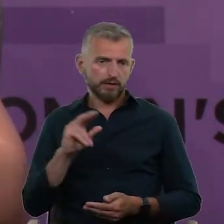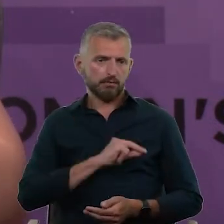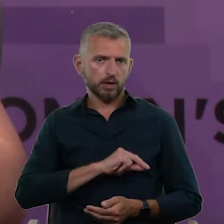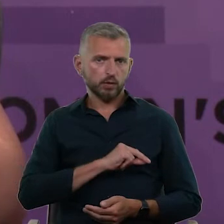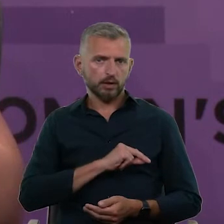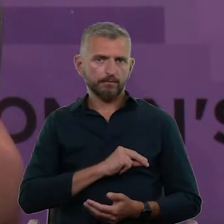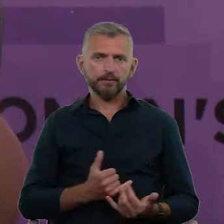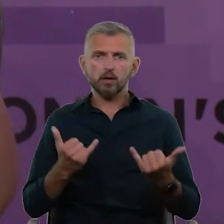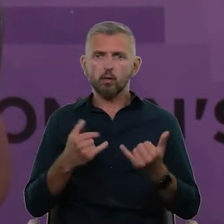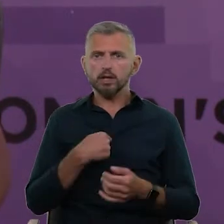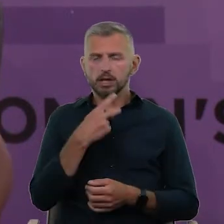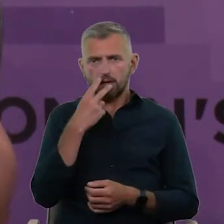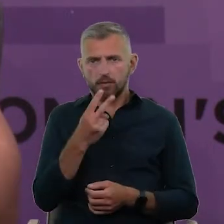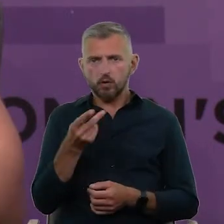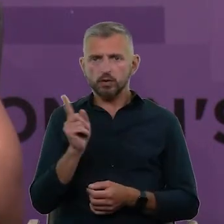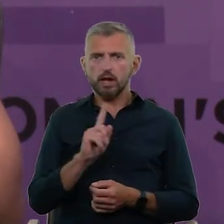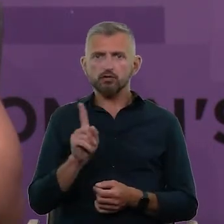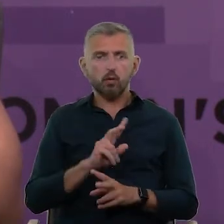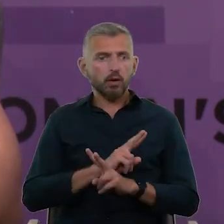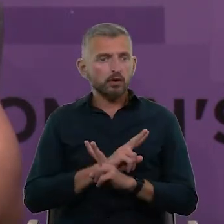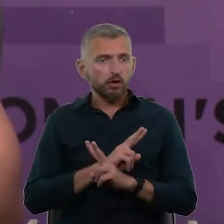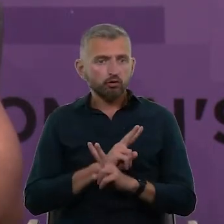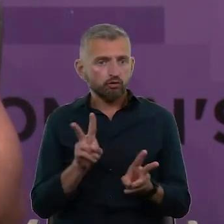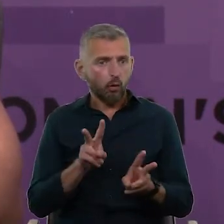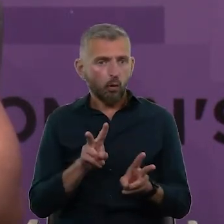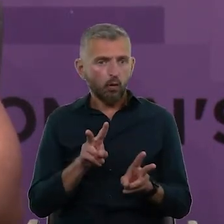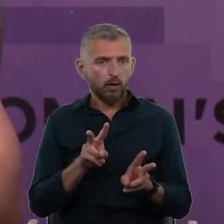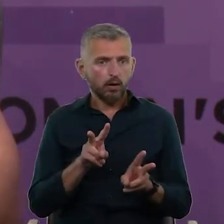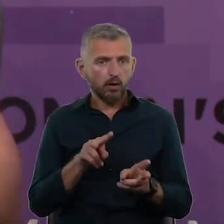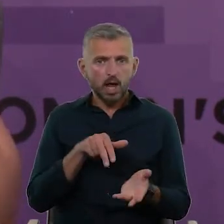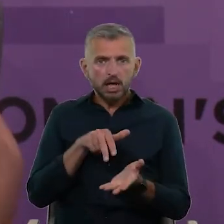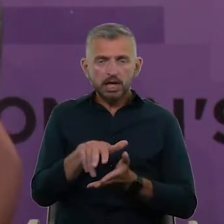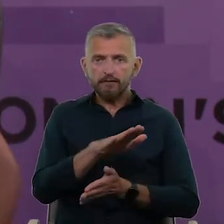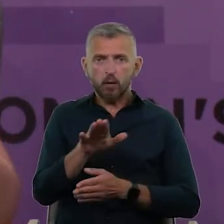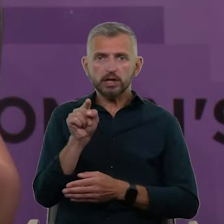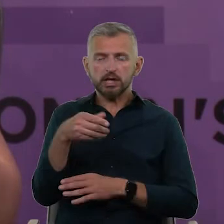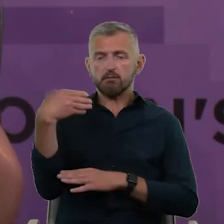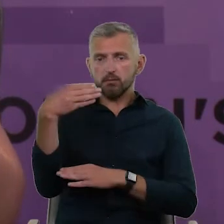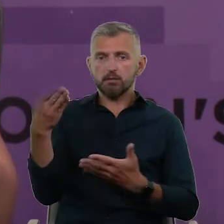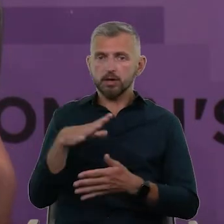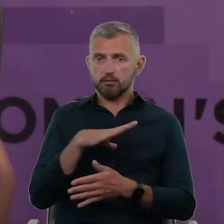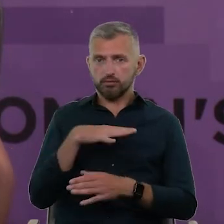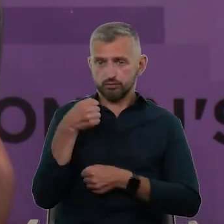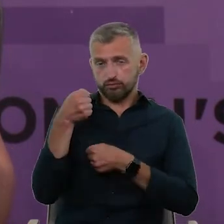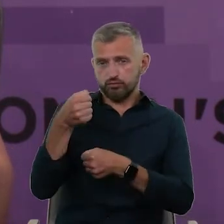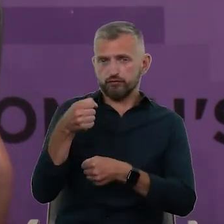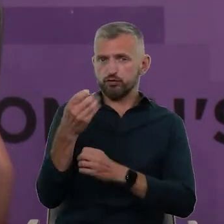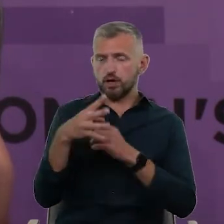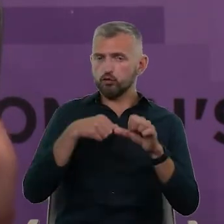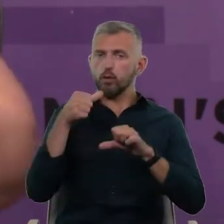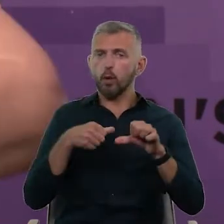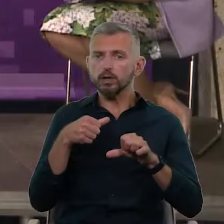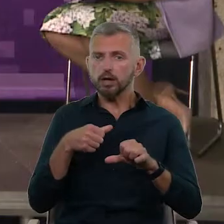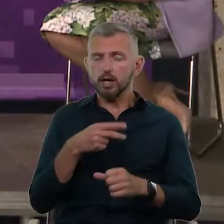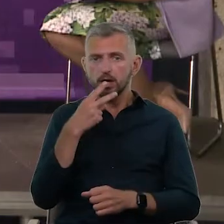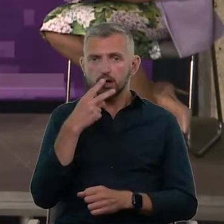працює. Сьогодні я бачу те, що ніхто не виходить з тими прапорами, які ми виходили у 2014 році. І